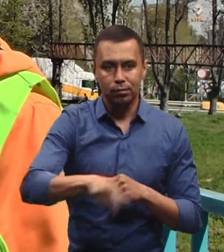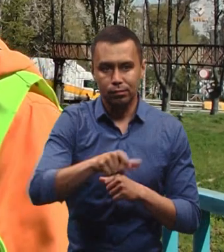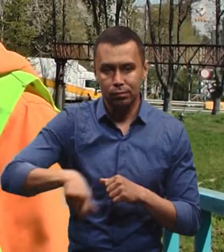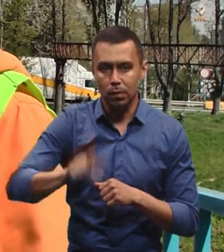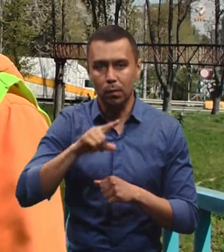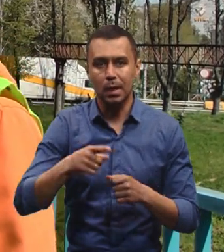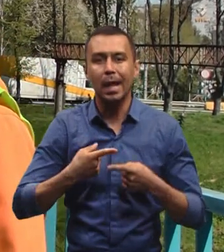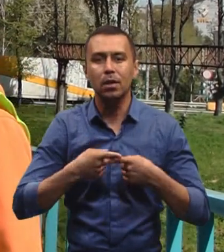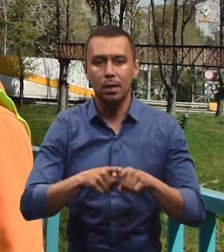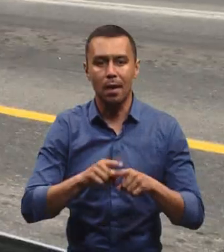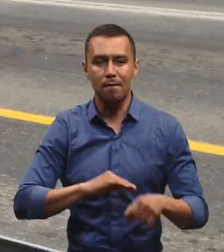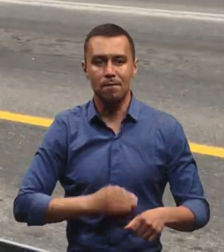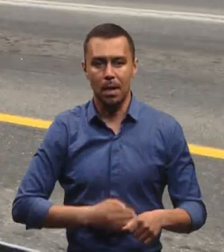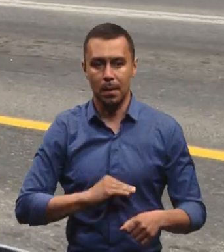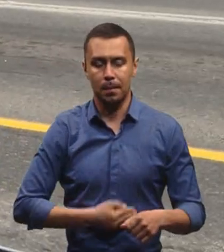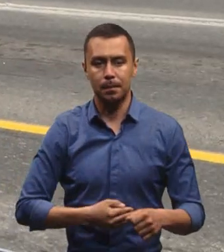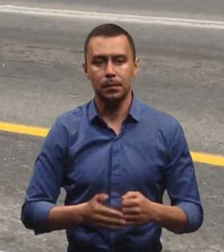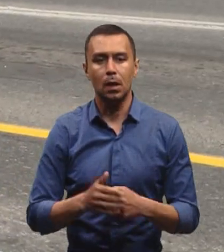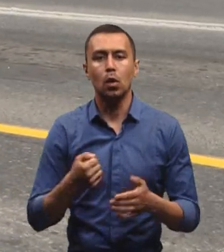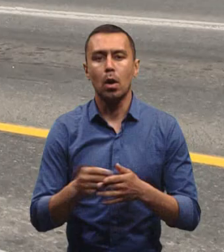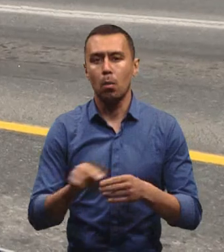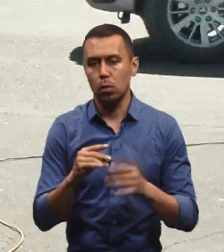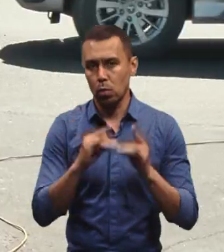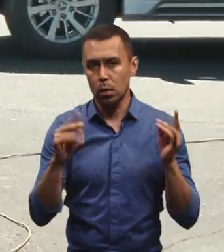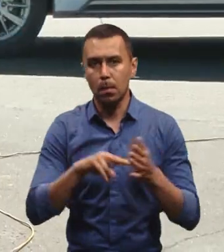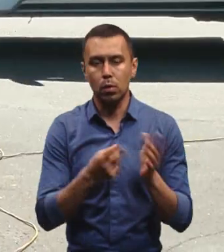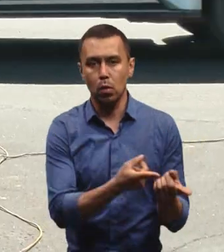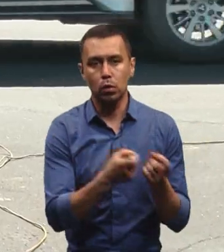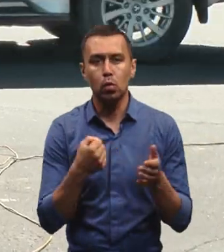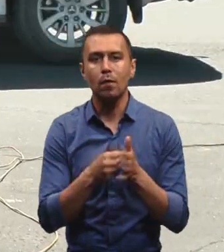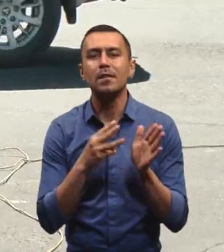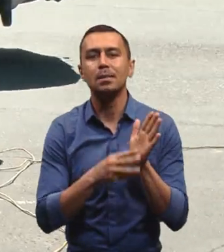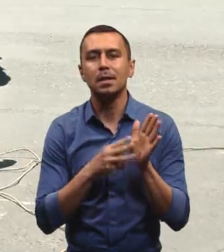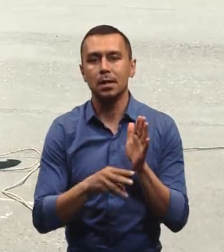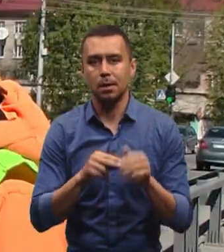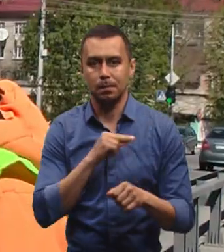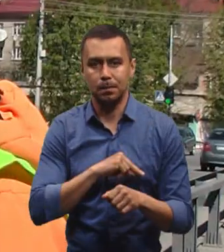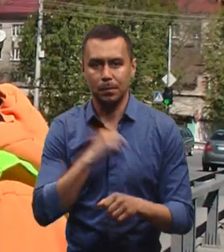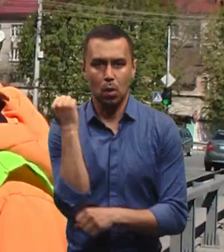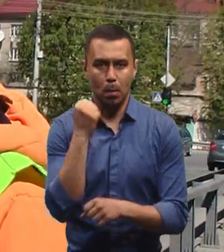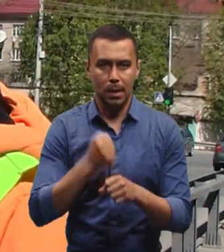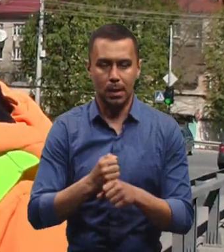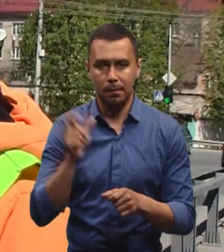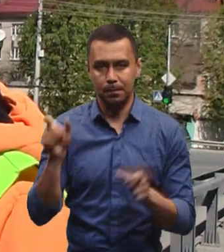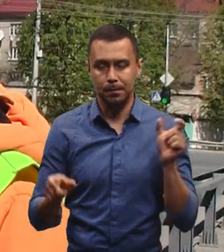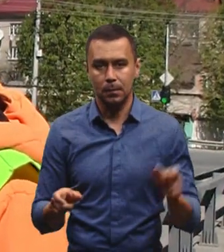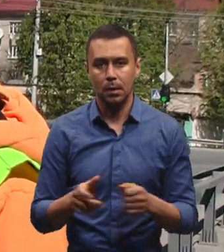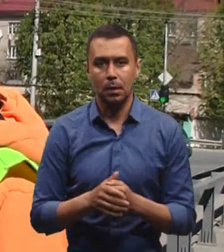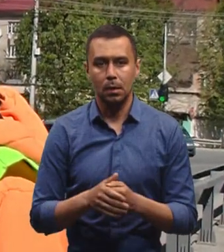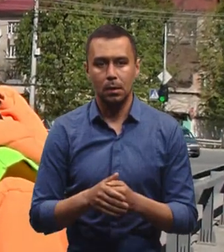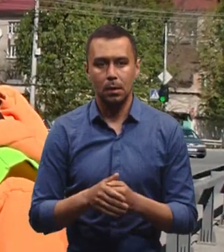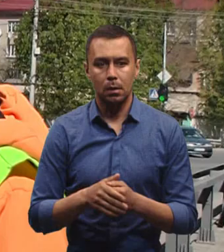інженер фірми-підрядника Олег Когут. До ремонту мосту планують залучити до 80 робітників. Деформаційні шви треба